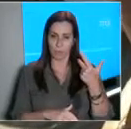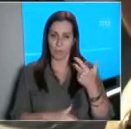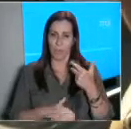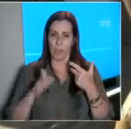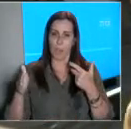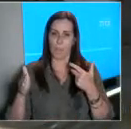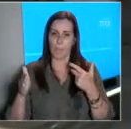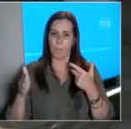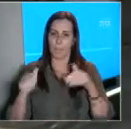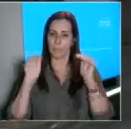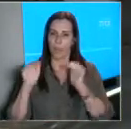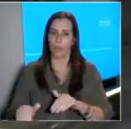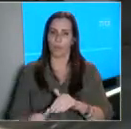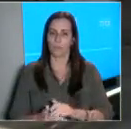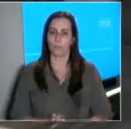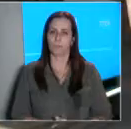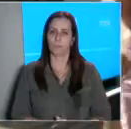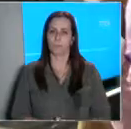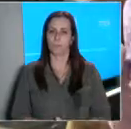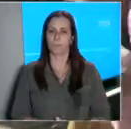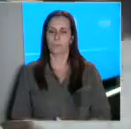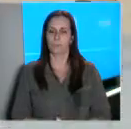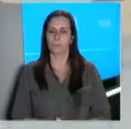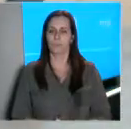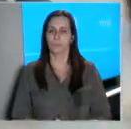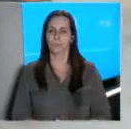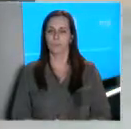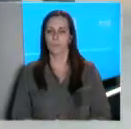הימין כנראה יקרוס, כנראה.